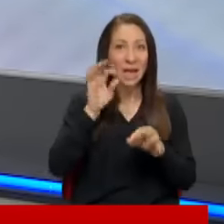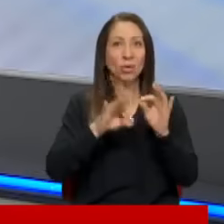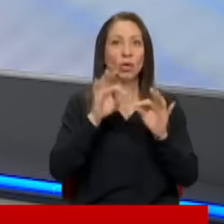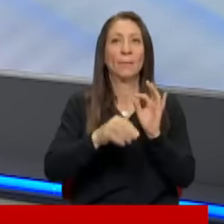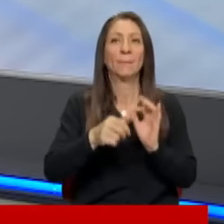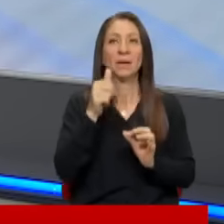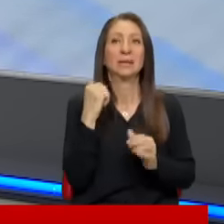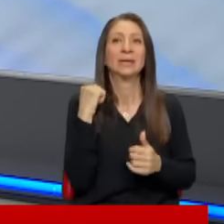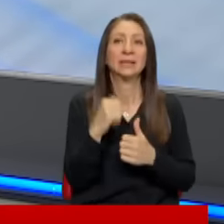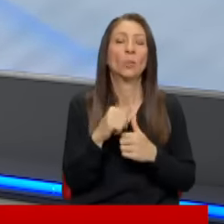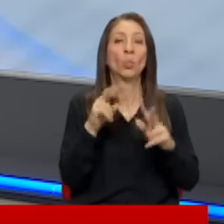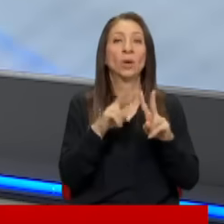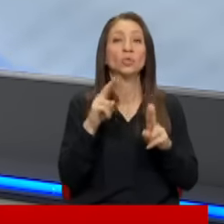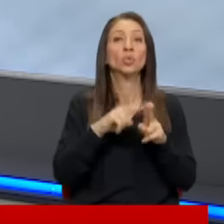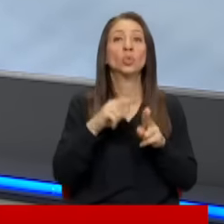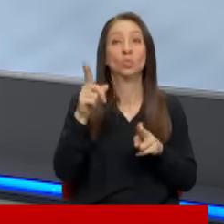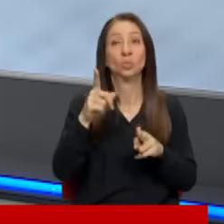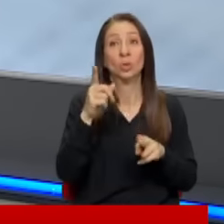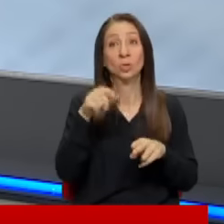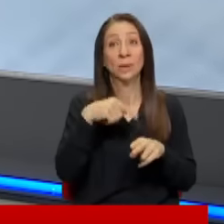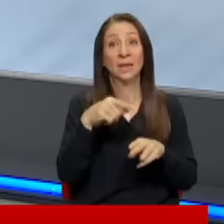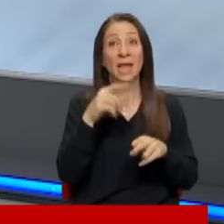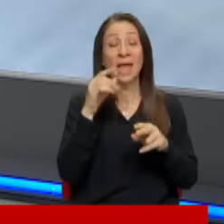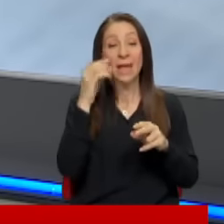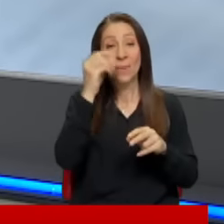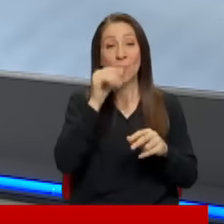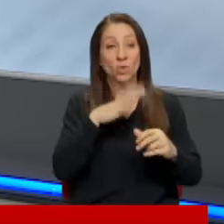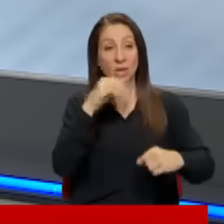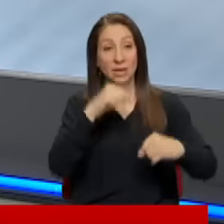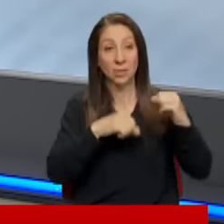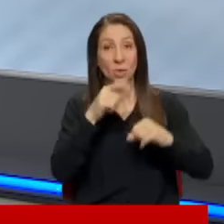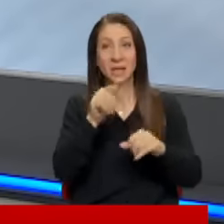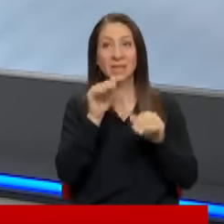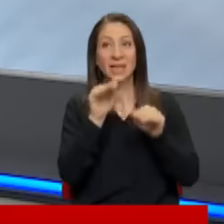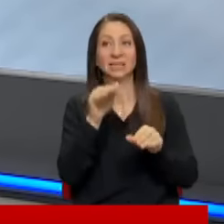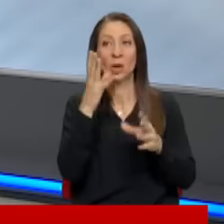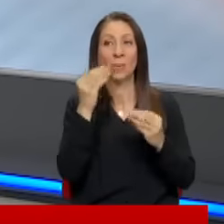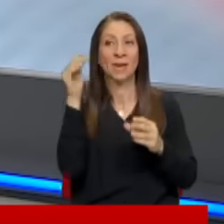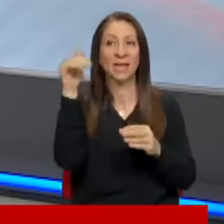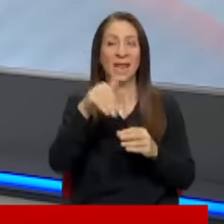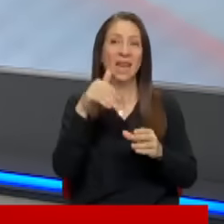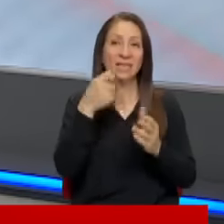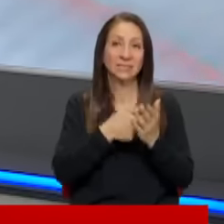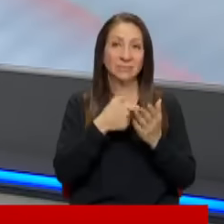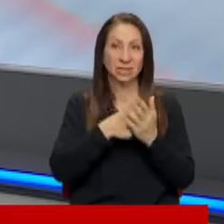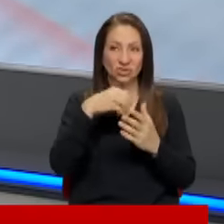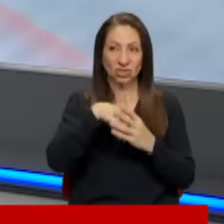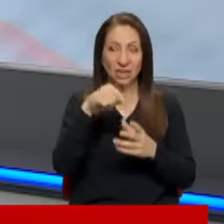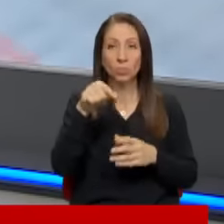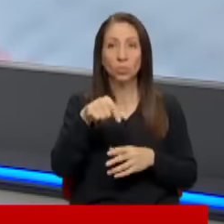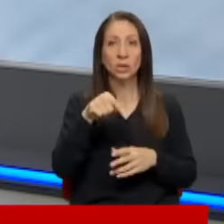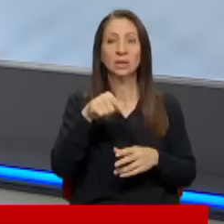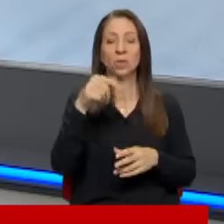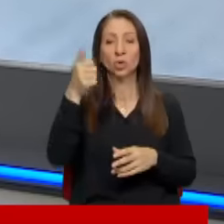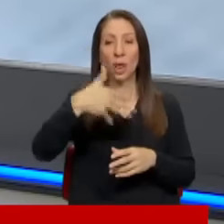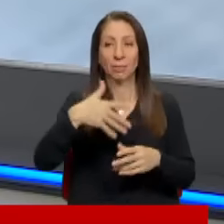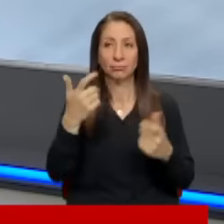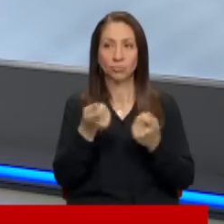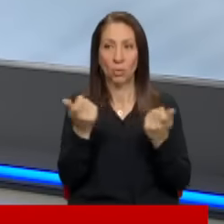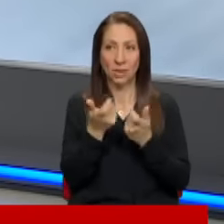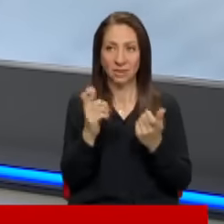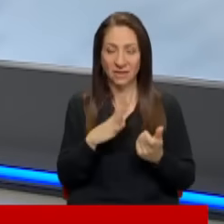da yine Murat Kurum'a, o dönem Ekrem İmamoğlu'nun rakibiydi, ona destek olmaya gelen isimler arasındaydı. Bugün kabine toplantısı